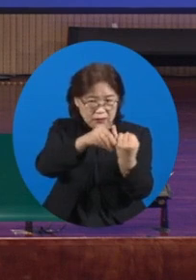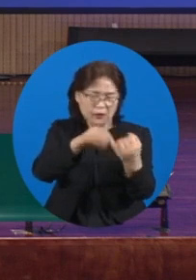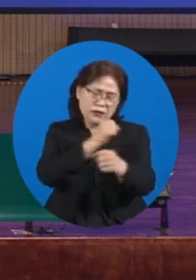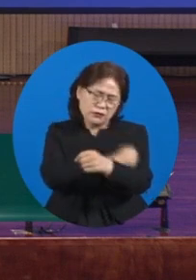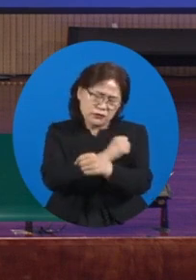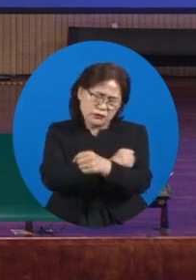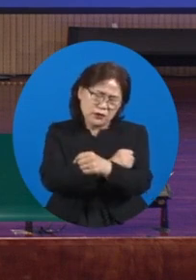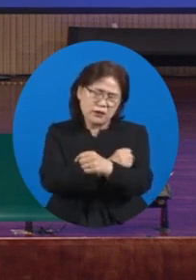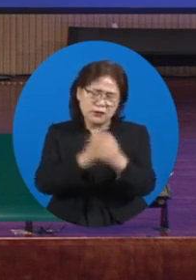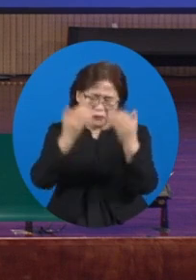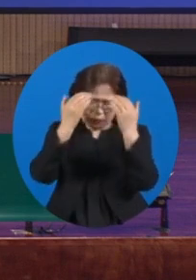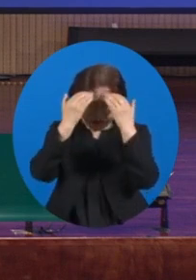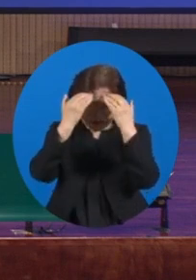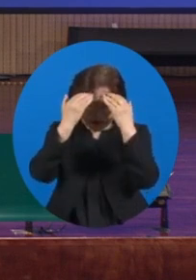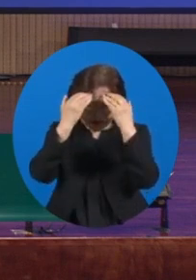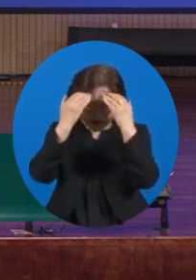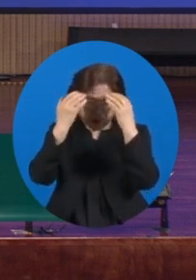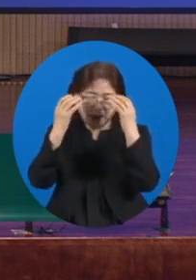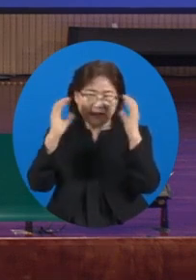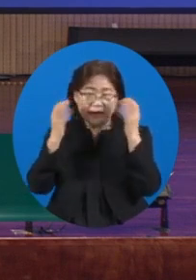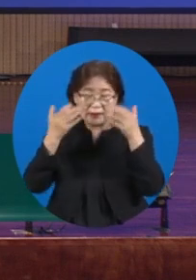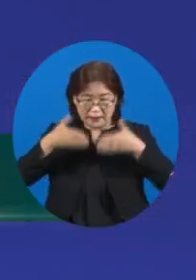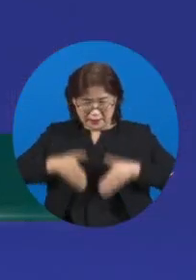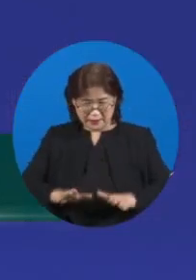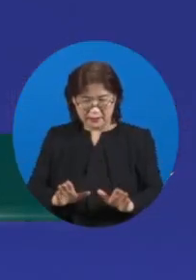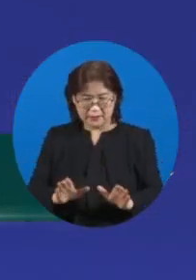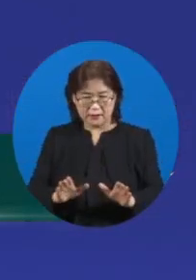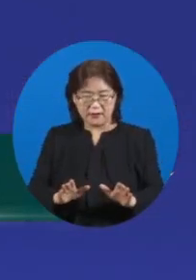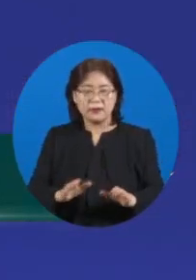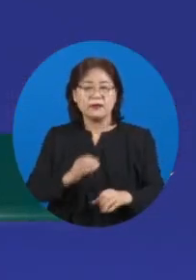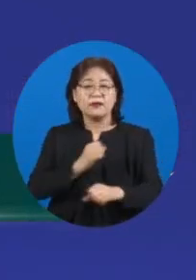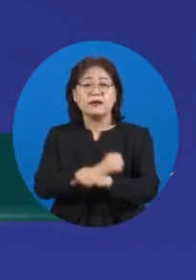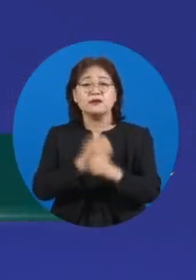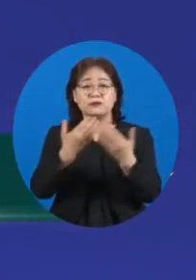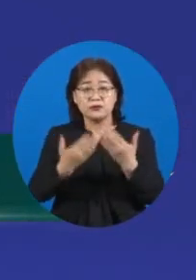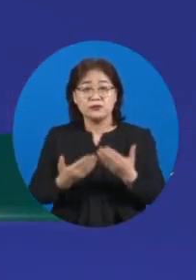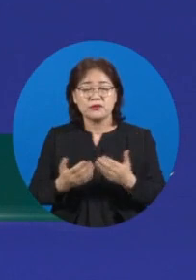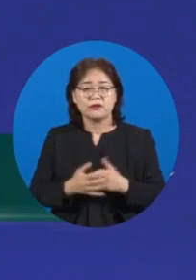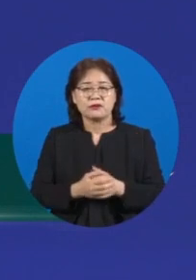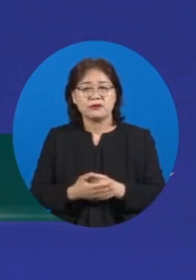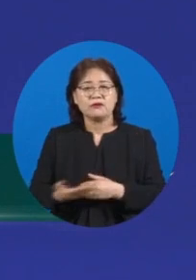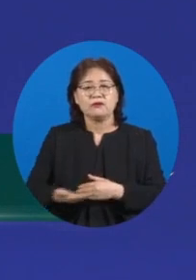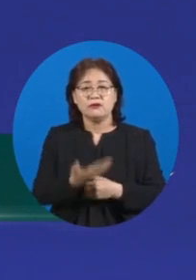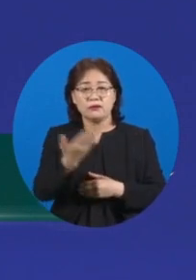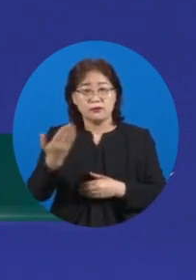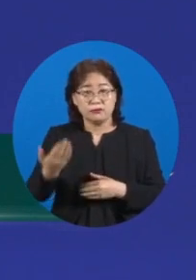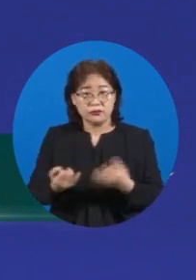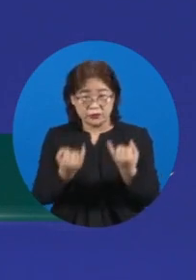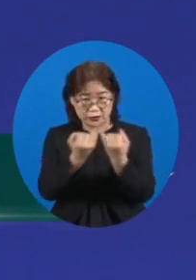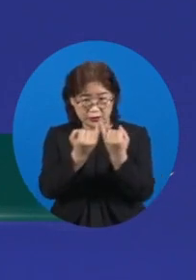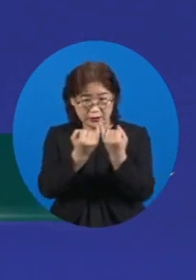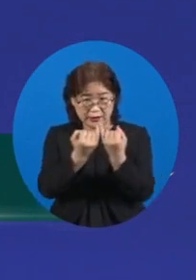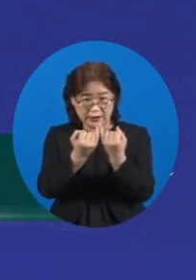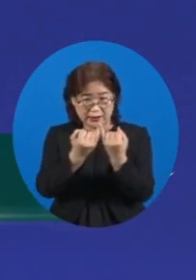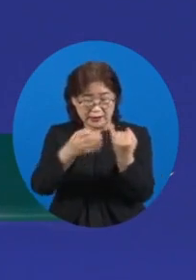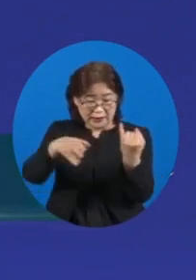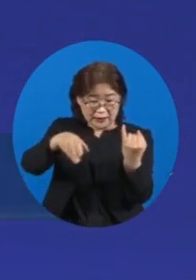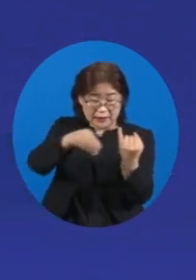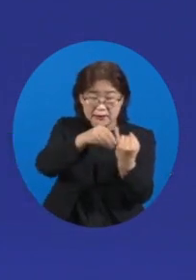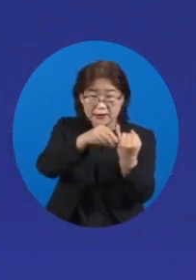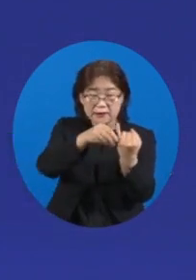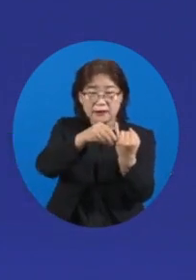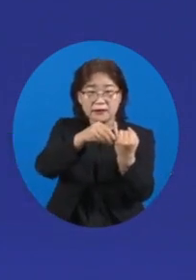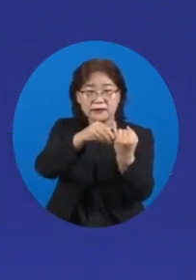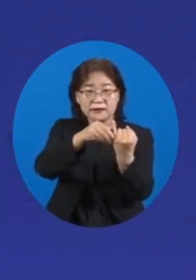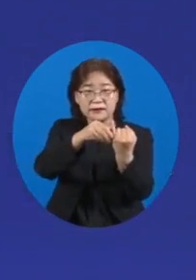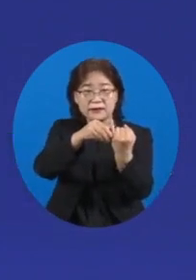자식을 낳는 고통을 허락해 주셨습니다 여러분 원래 여자가 자녀를 임시 라고